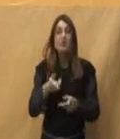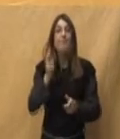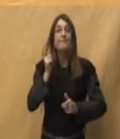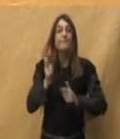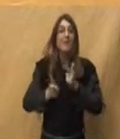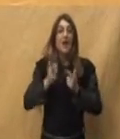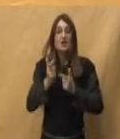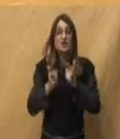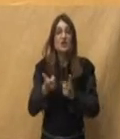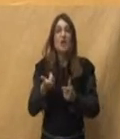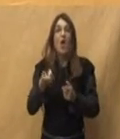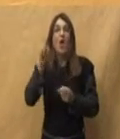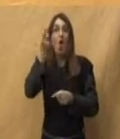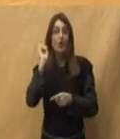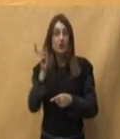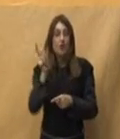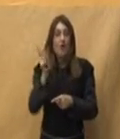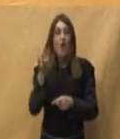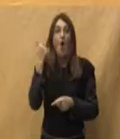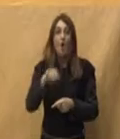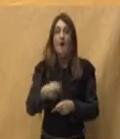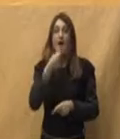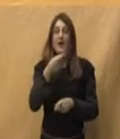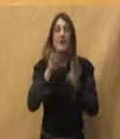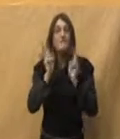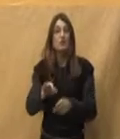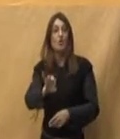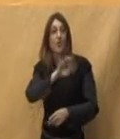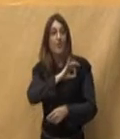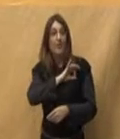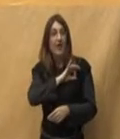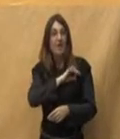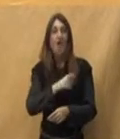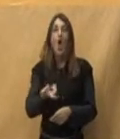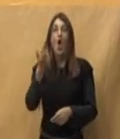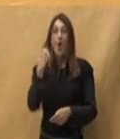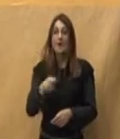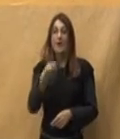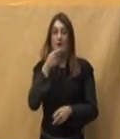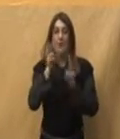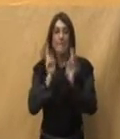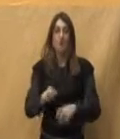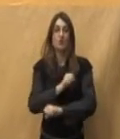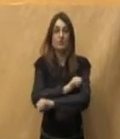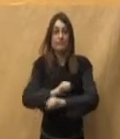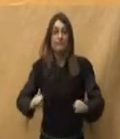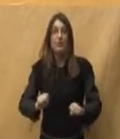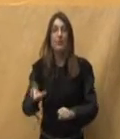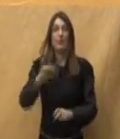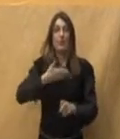preživjeti, otrovati. Od hrane se može umrijeti. Od hrane se može udebljati i